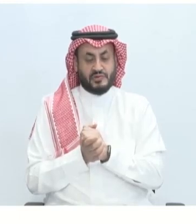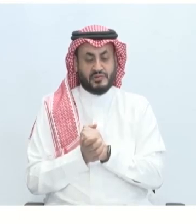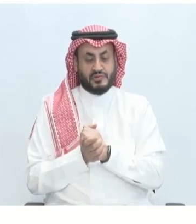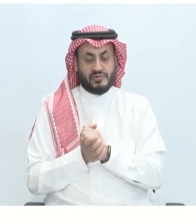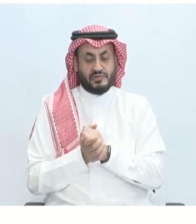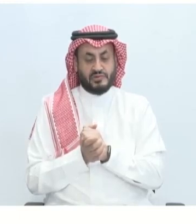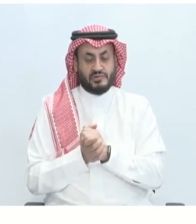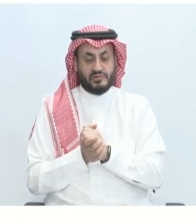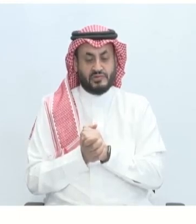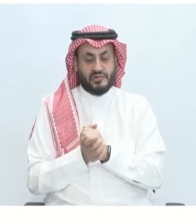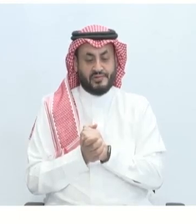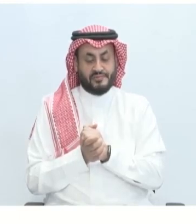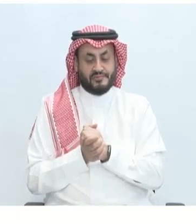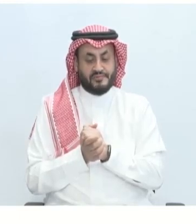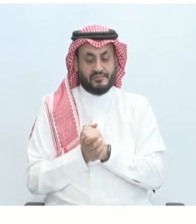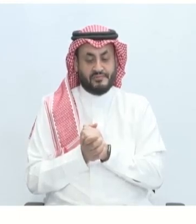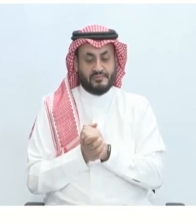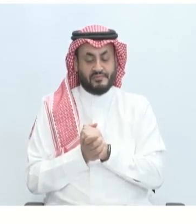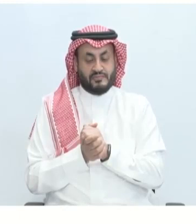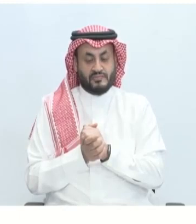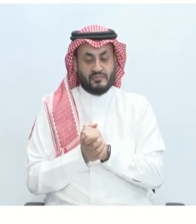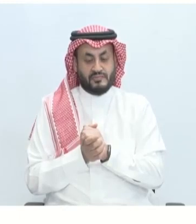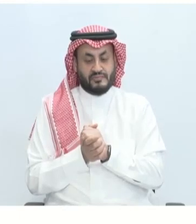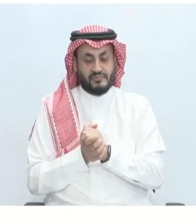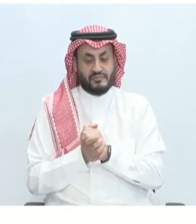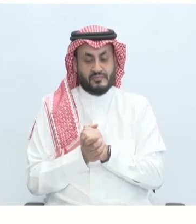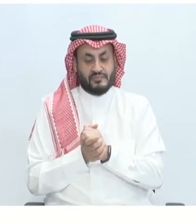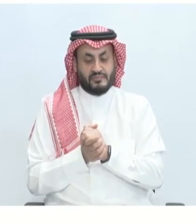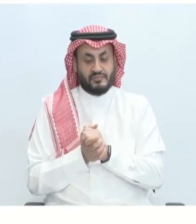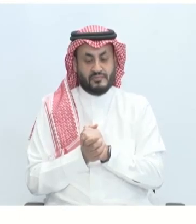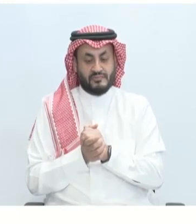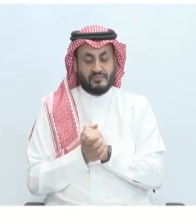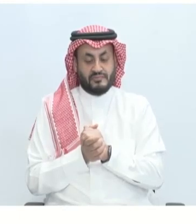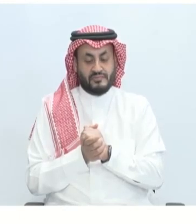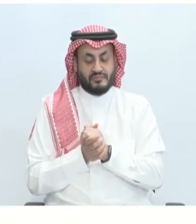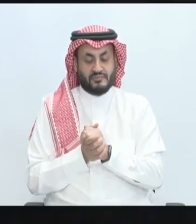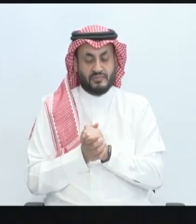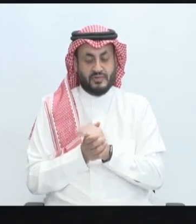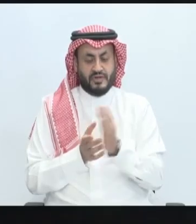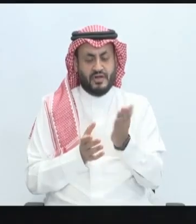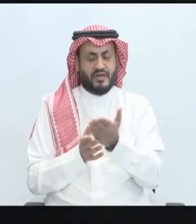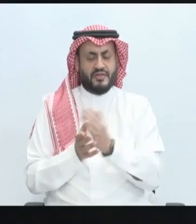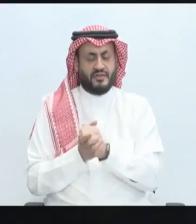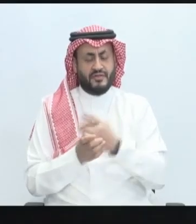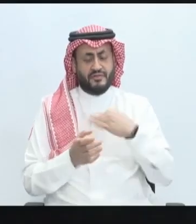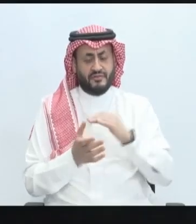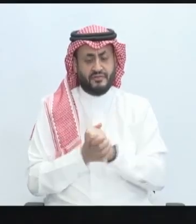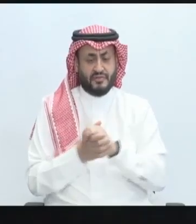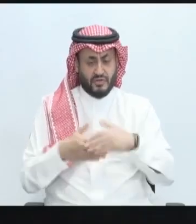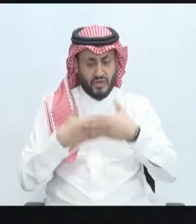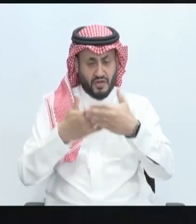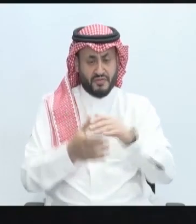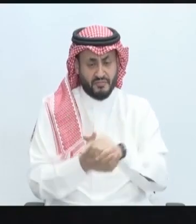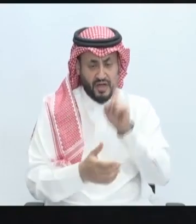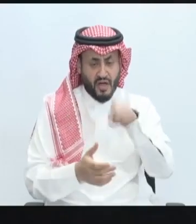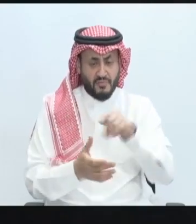عليه وسلم والتحذير عن الاعراض عن هذا الامر فهذه الايه تدل على تقديم امر الله